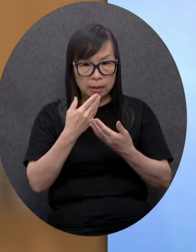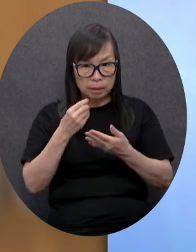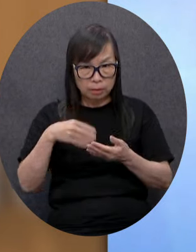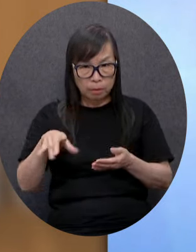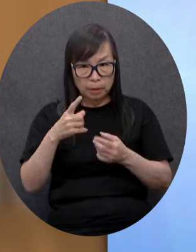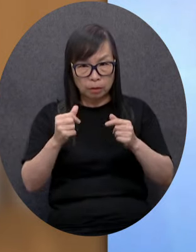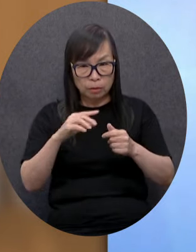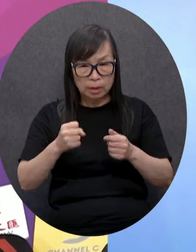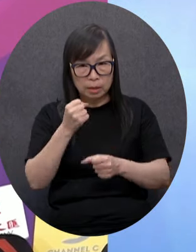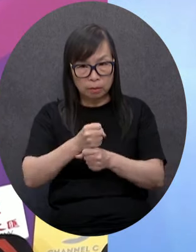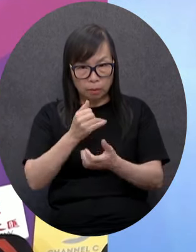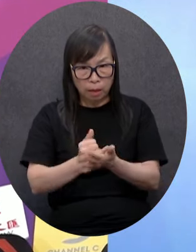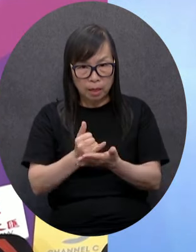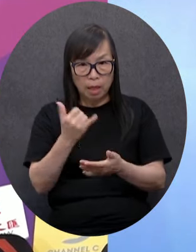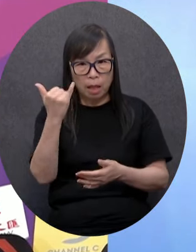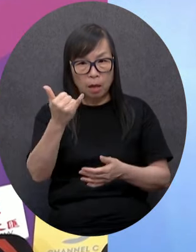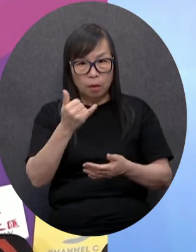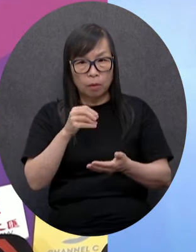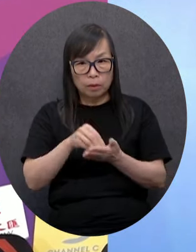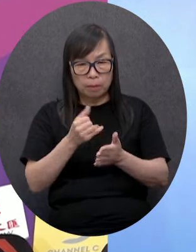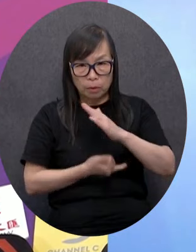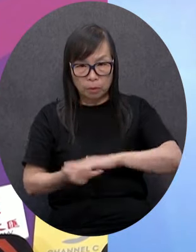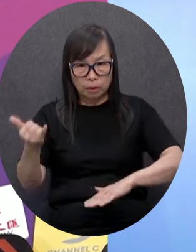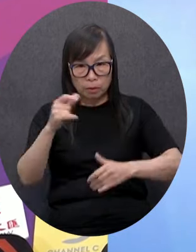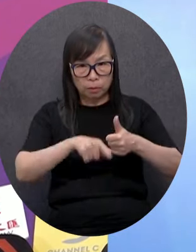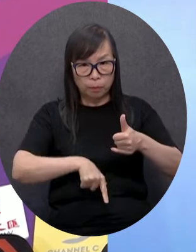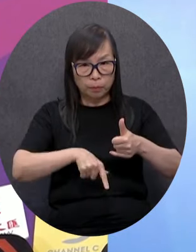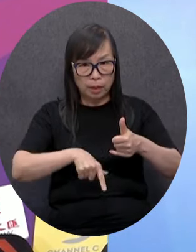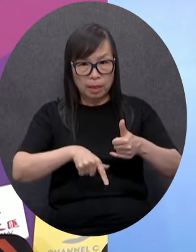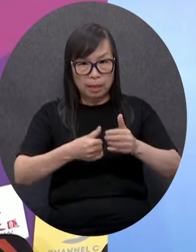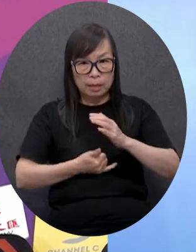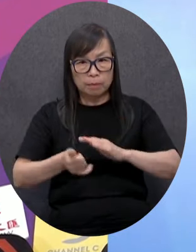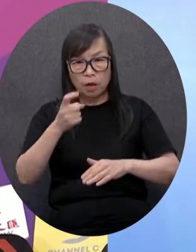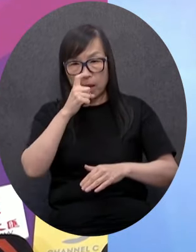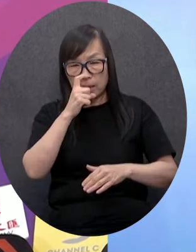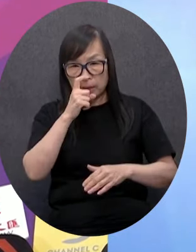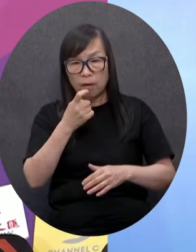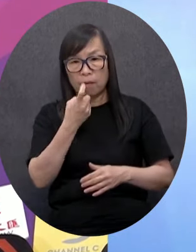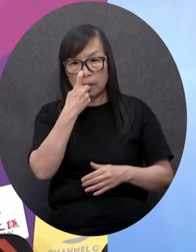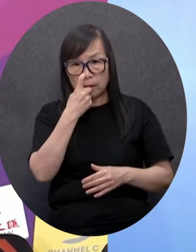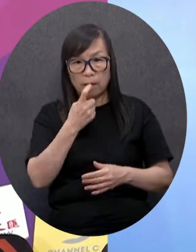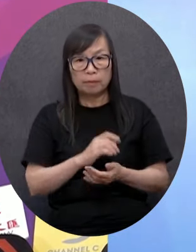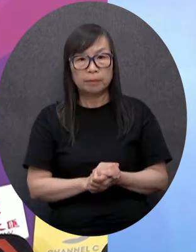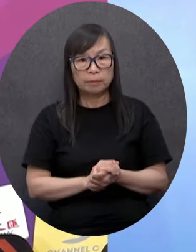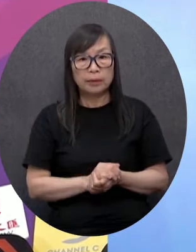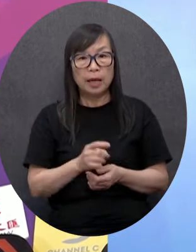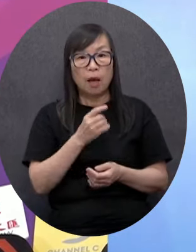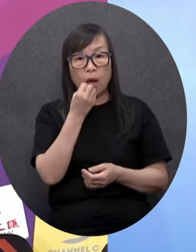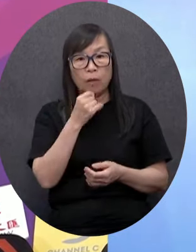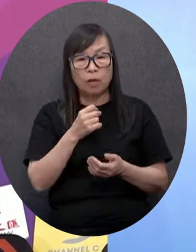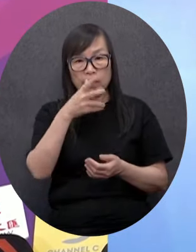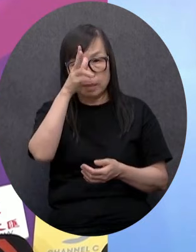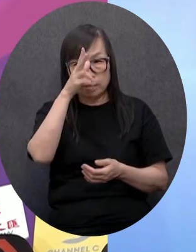董事职位。 这六个指名的潜逃人士呢，都是潜藏在英国。自从香港特区政